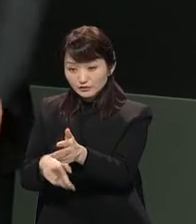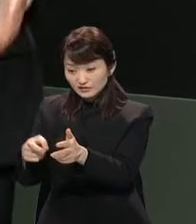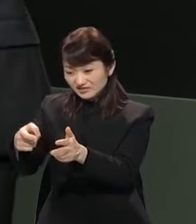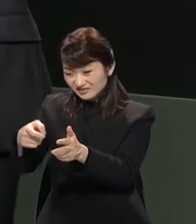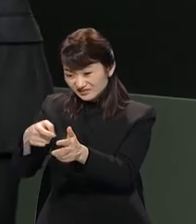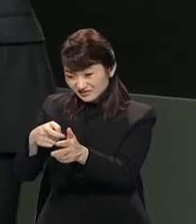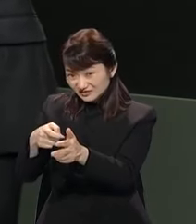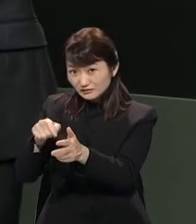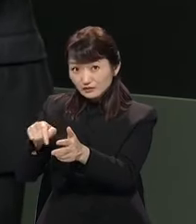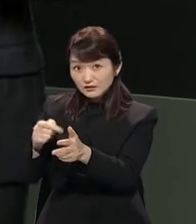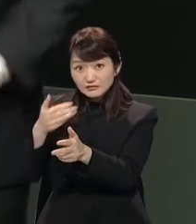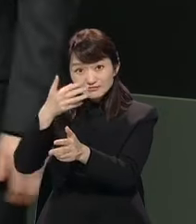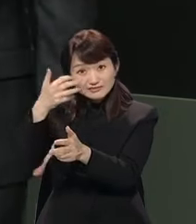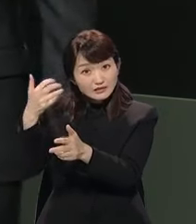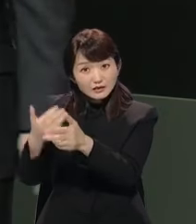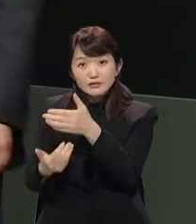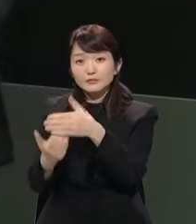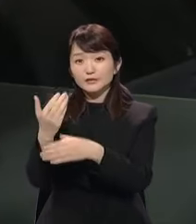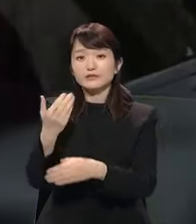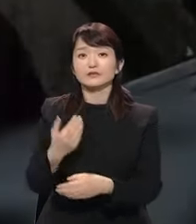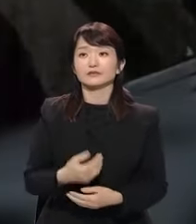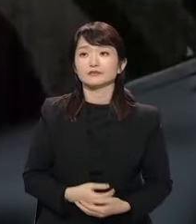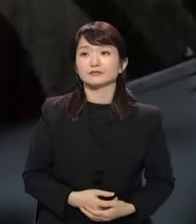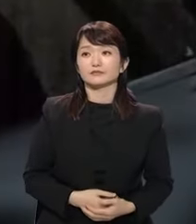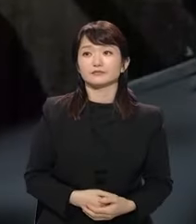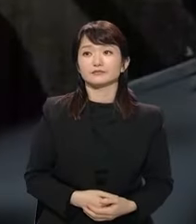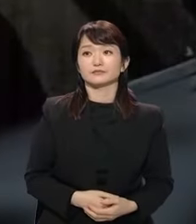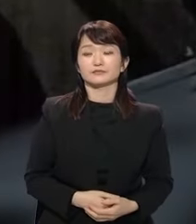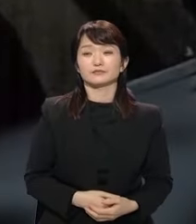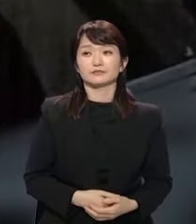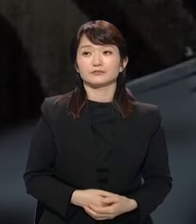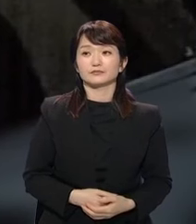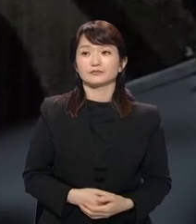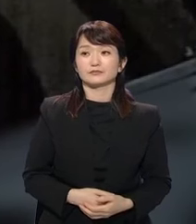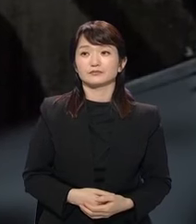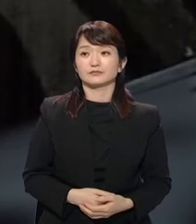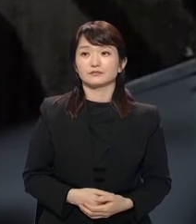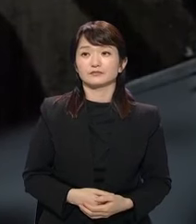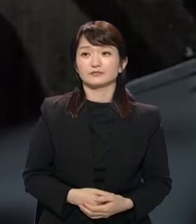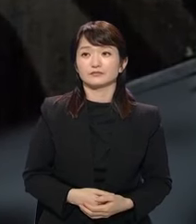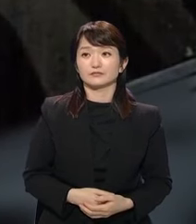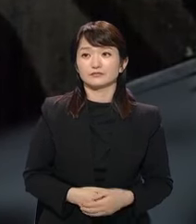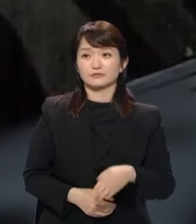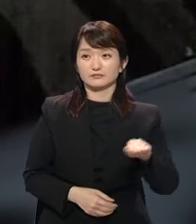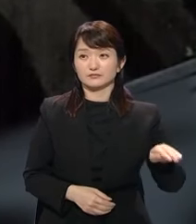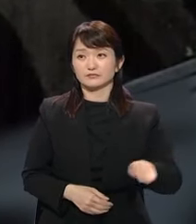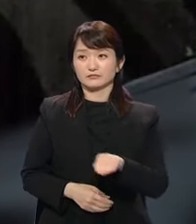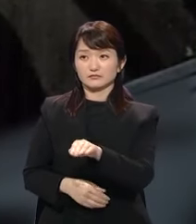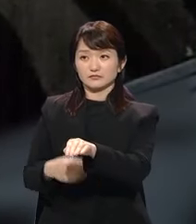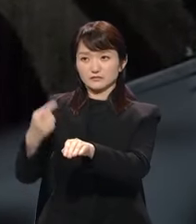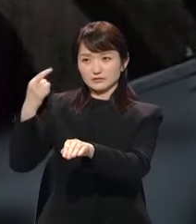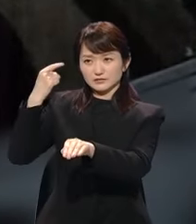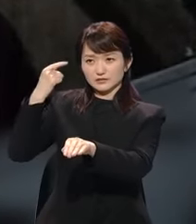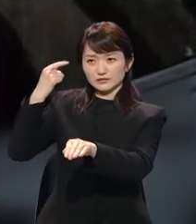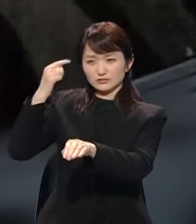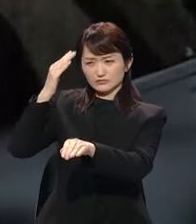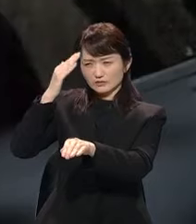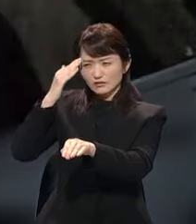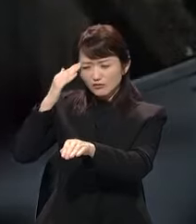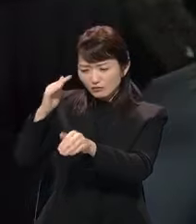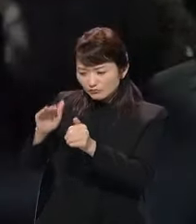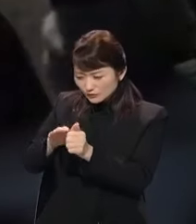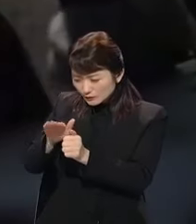일이 벌어졌다는 겁니다. 만나보시죠. 자, 차량 뒤쪽으로 다가오는 저 검은 그림자. 아,